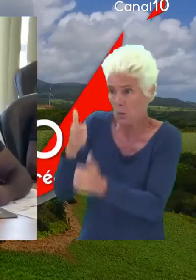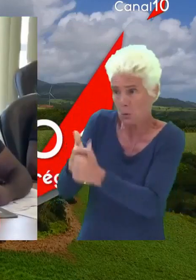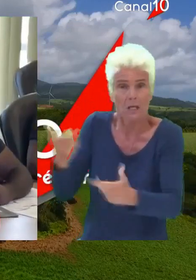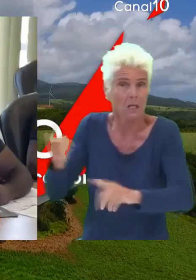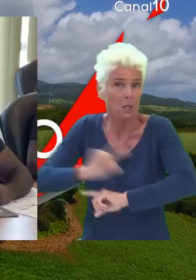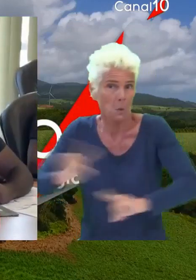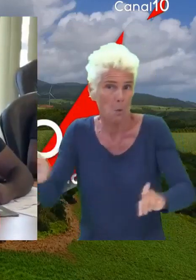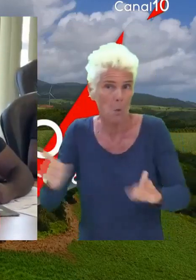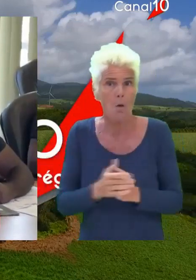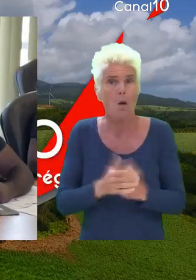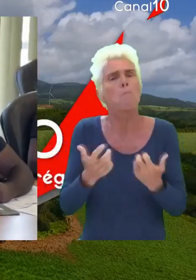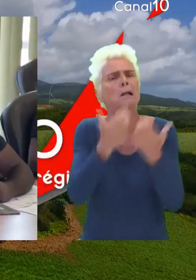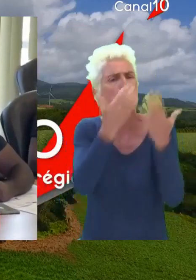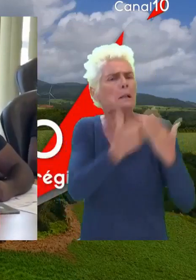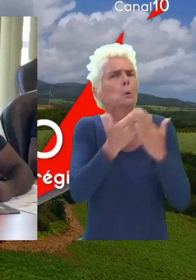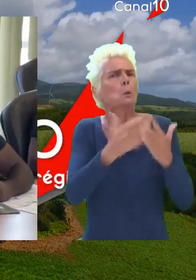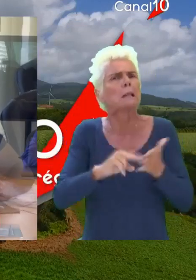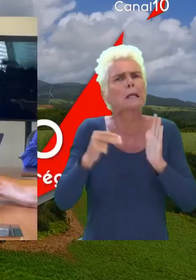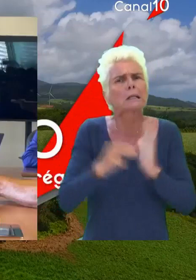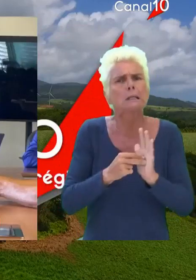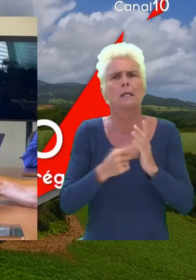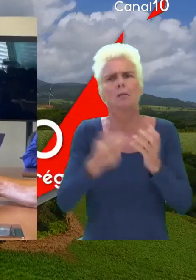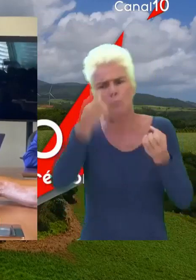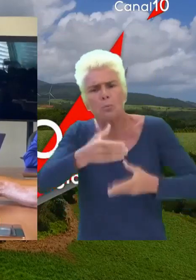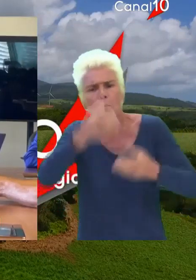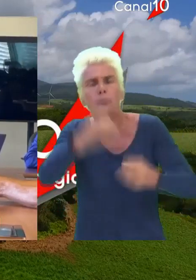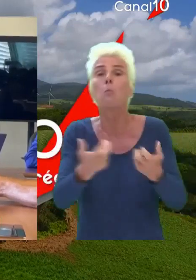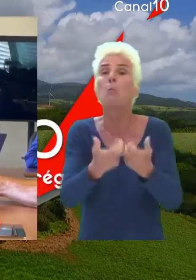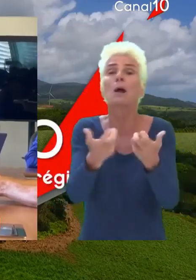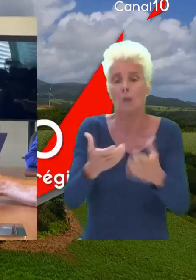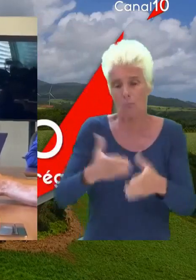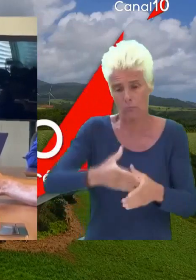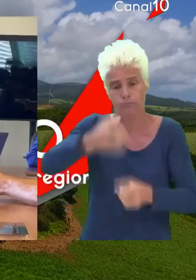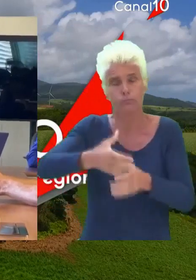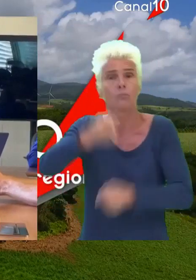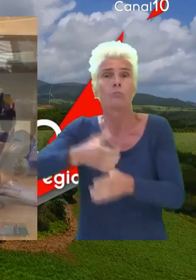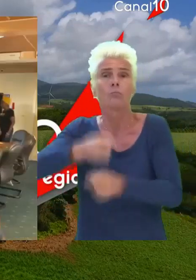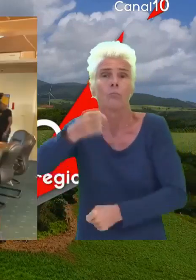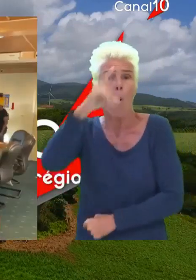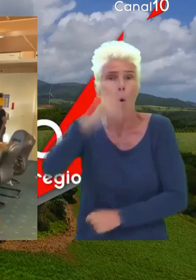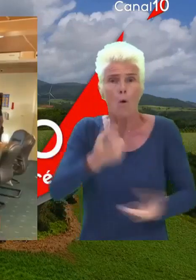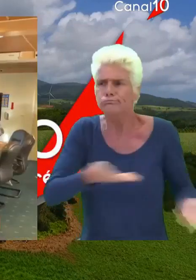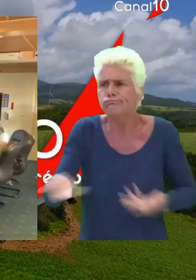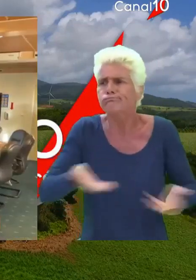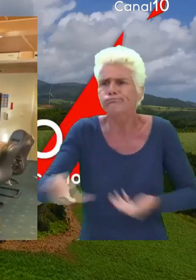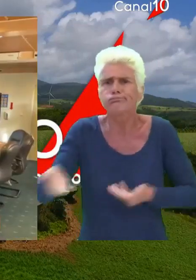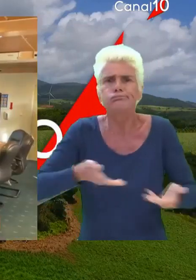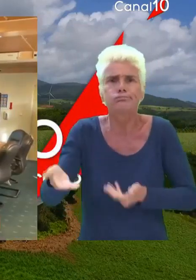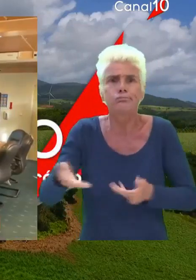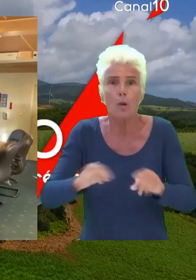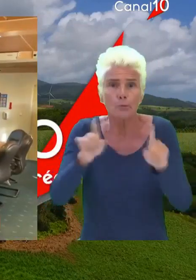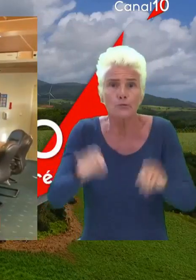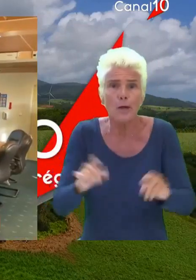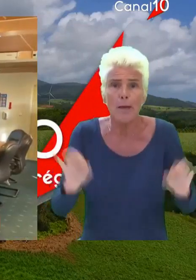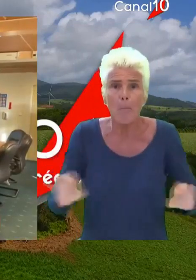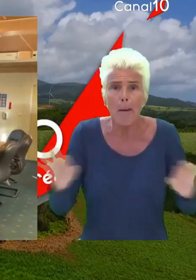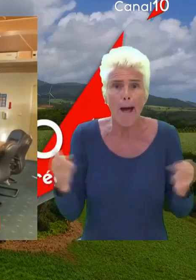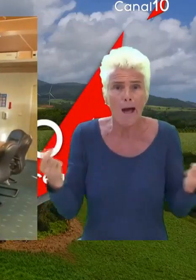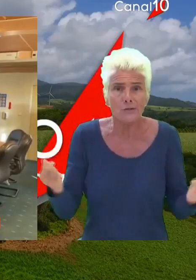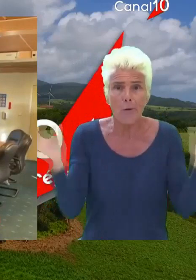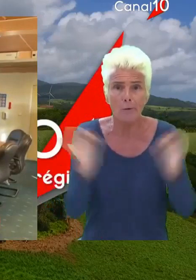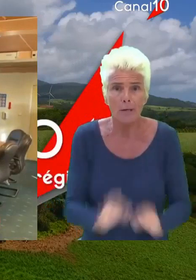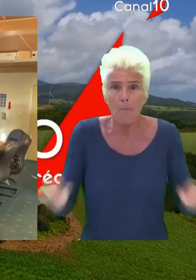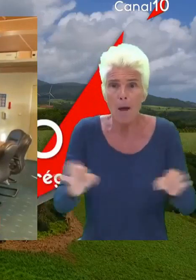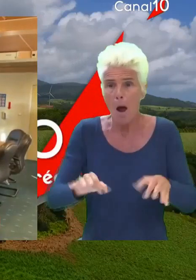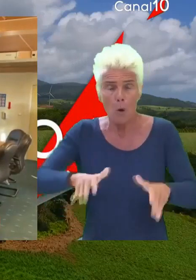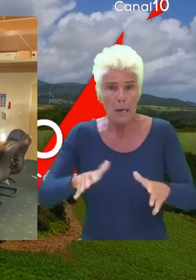inquiétudes technique par rapport à des annonces qui ont été faites notamment la distribution de pack d'eau on a bien vu que le budget n'existe pas les moyens ne